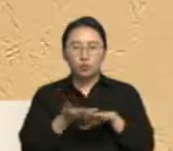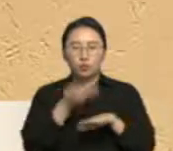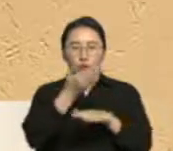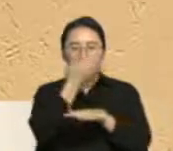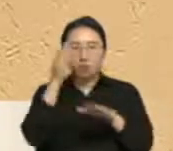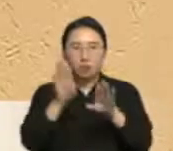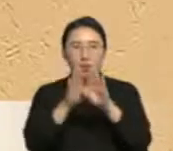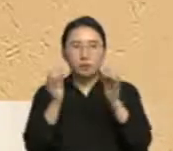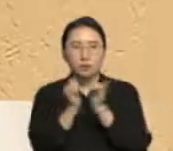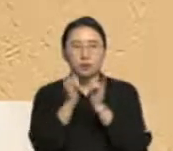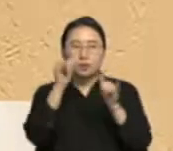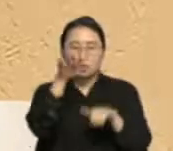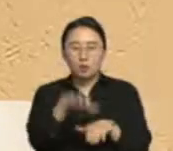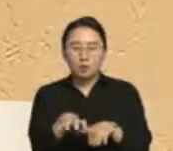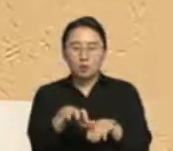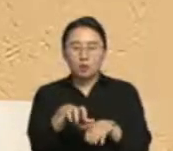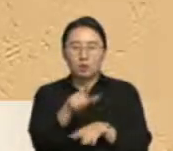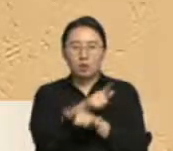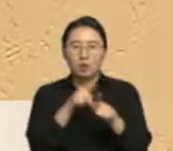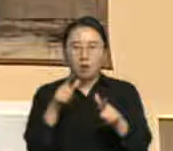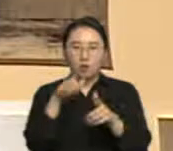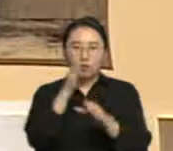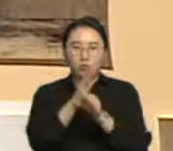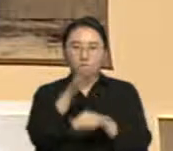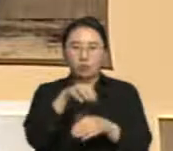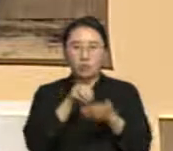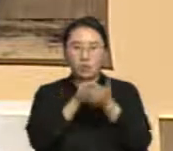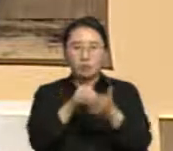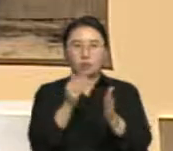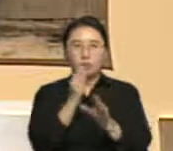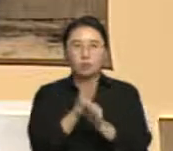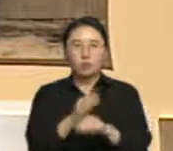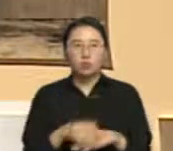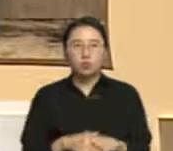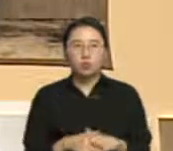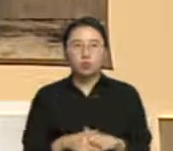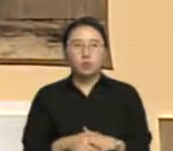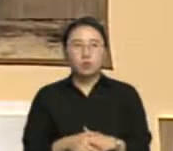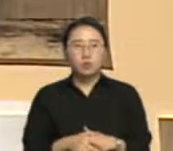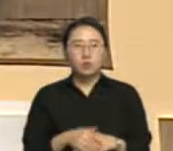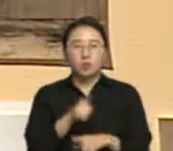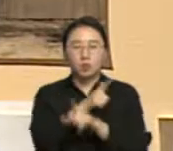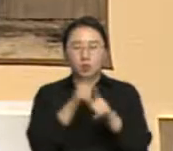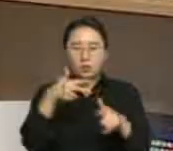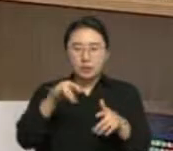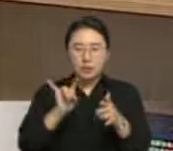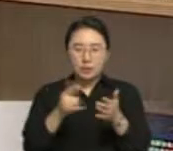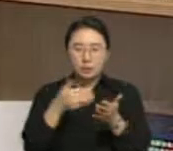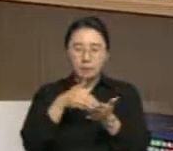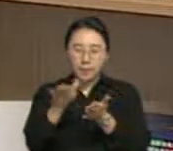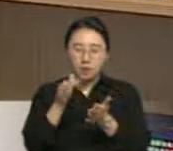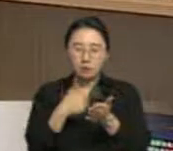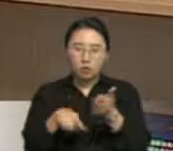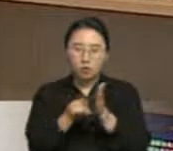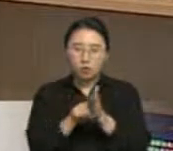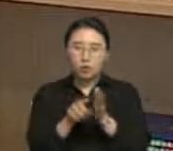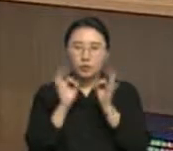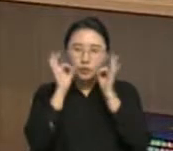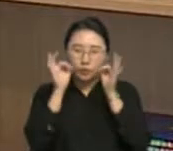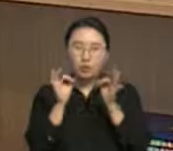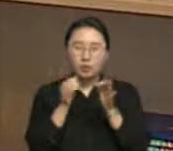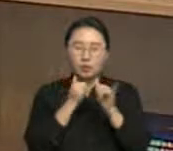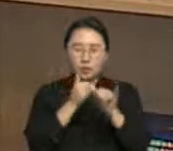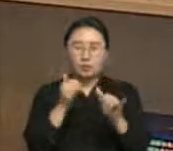청년 창업자들의 공간인 소셜 벤츠 허브 센터가 입주하고 있습니다 군은 제트 리 pk 션 방지를 위한 선제적인 노력이